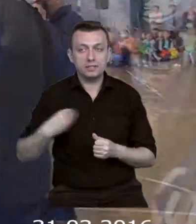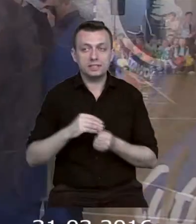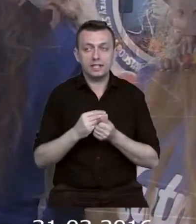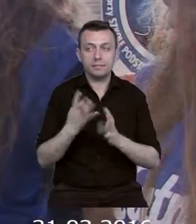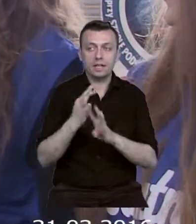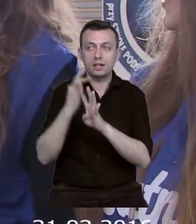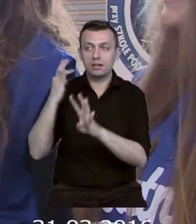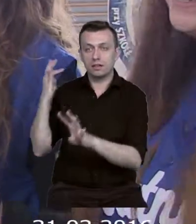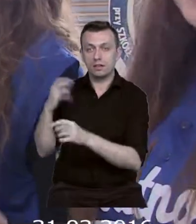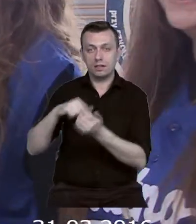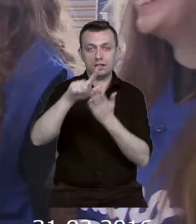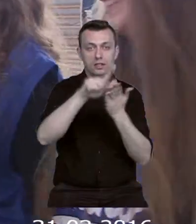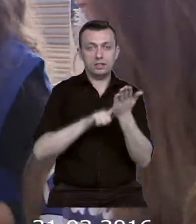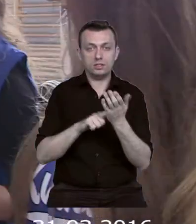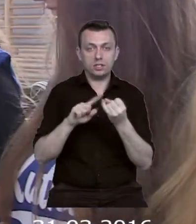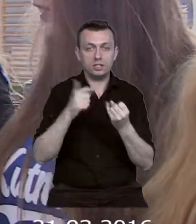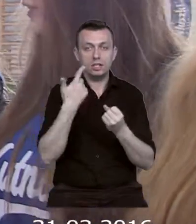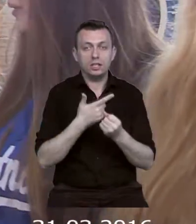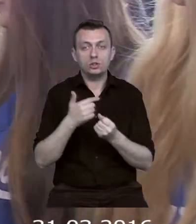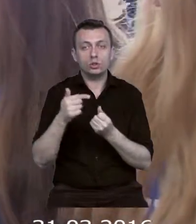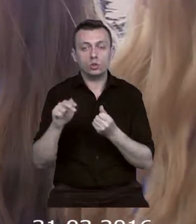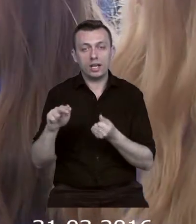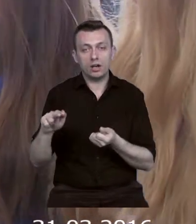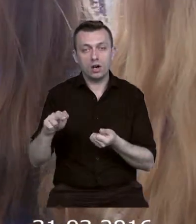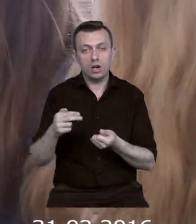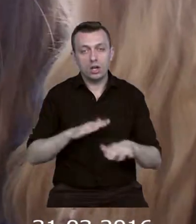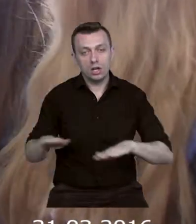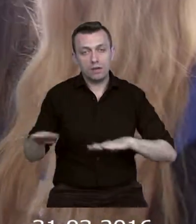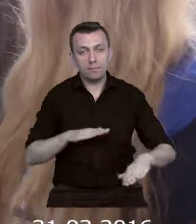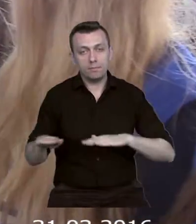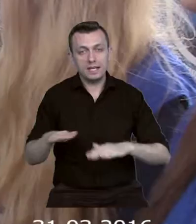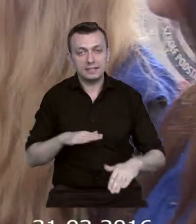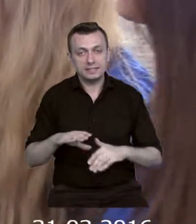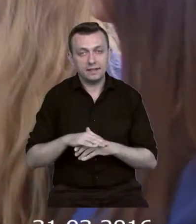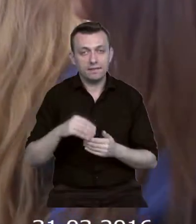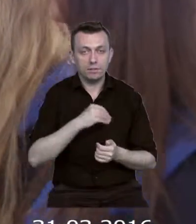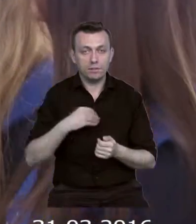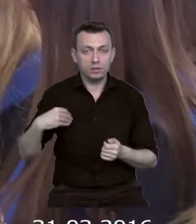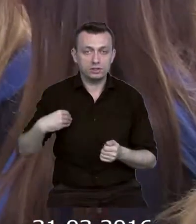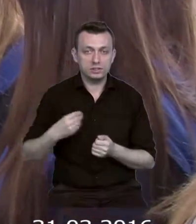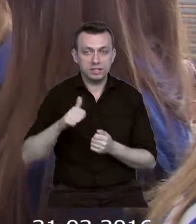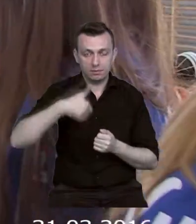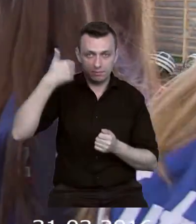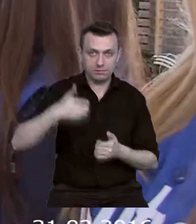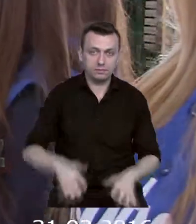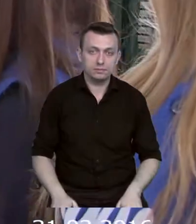w Polskiej Lidze Softbolu Kobiet i 2. miejsca na Mistrzostwach Polski Juniorek w Softbolu.